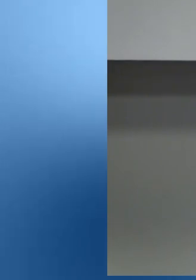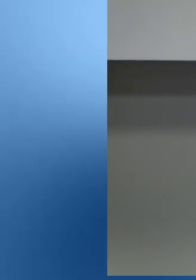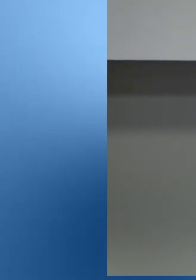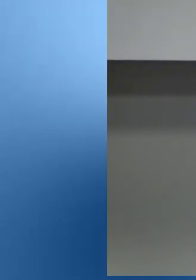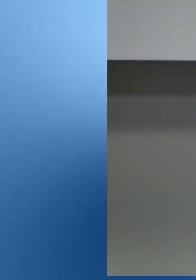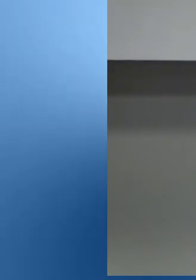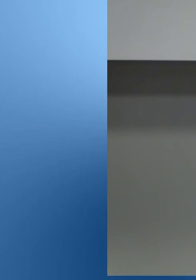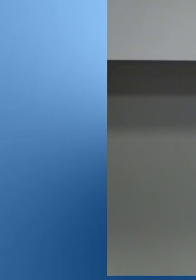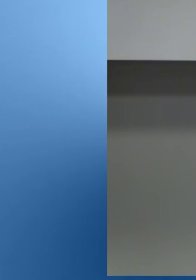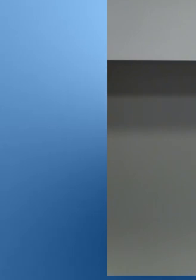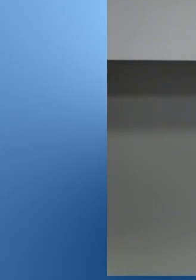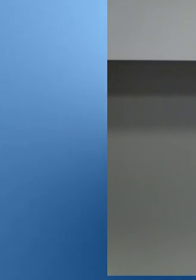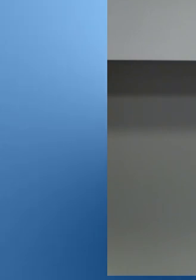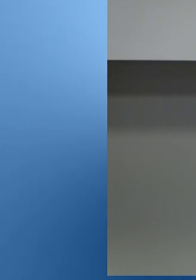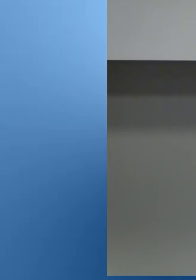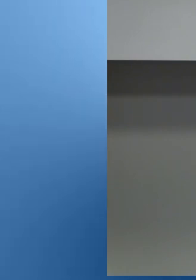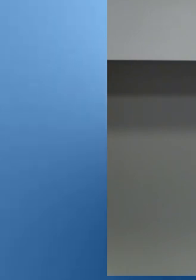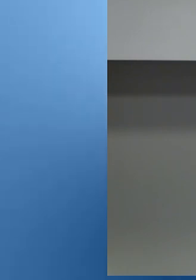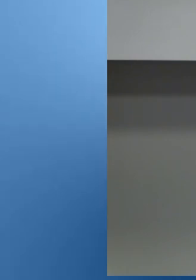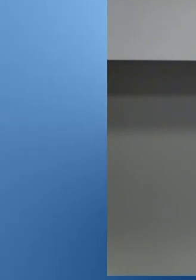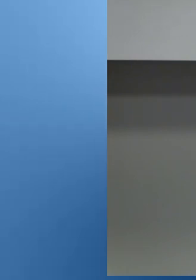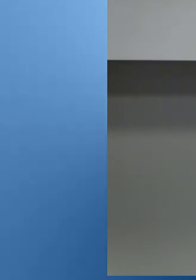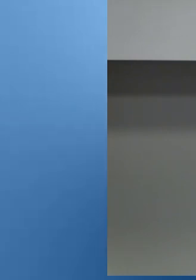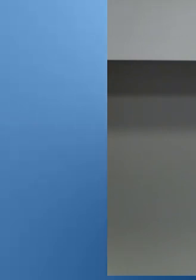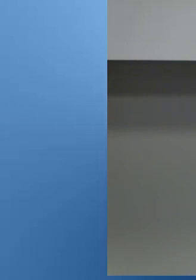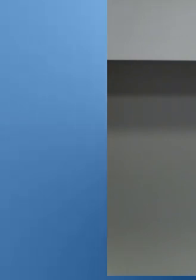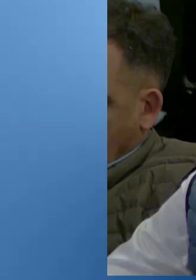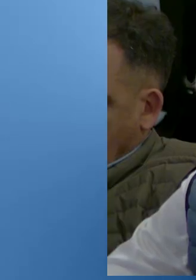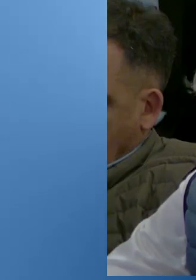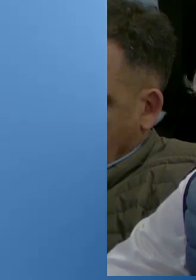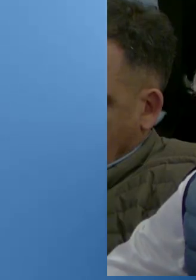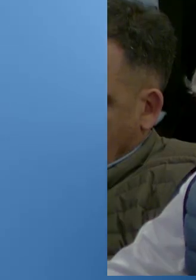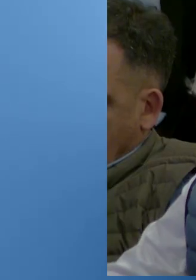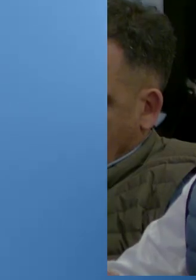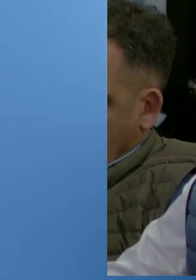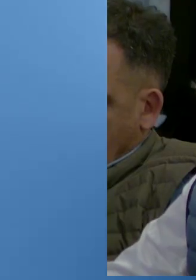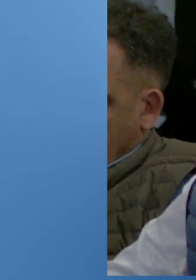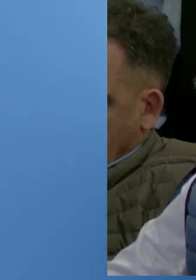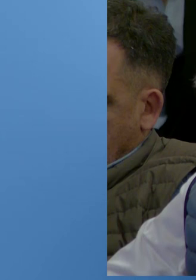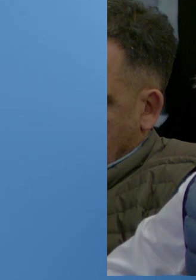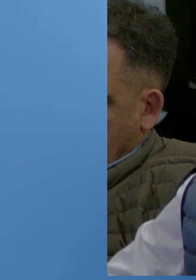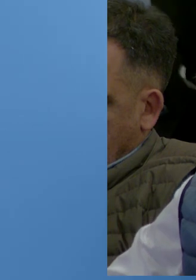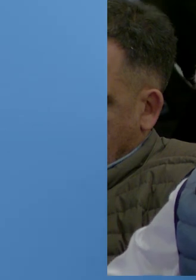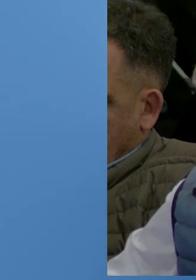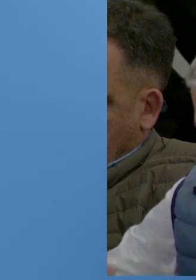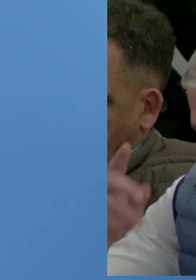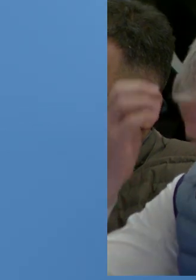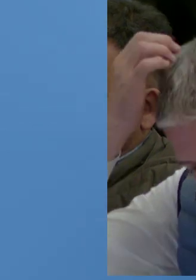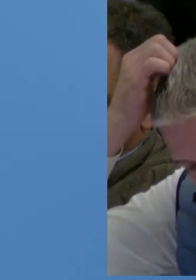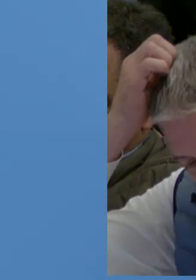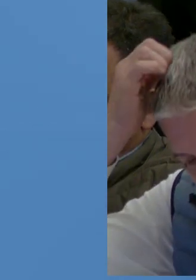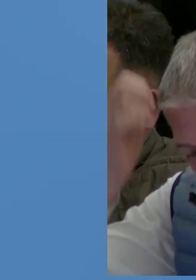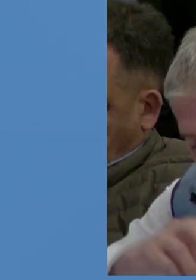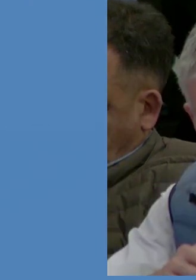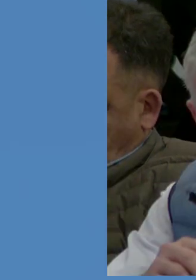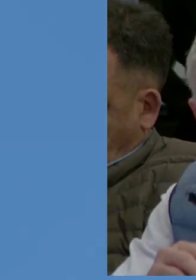allez-y oui oui parce que c'est bien beau de parler pour les habitants excusez-moi mais non on peut pas s'en satisfaire alors bailleur SDH